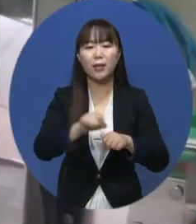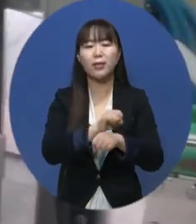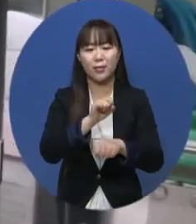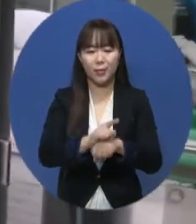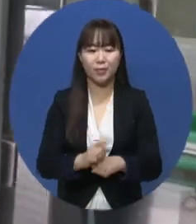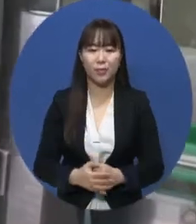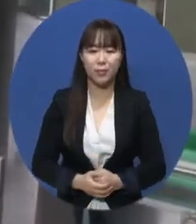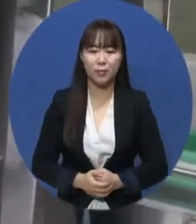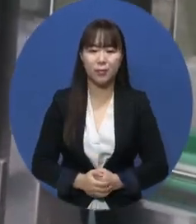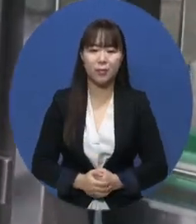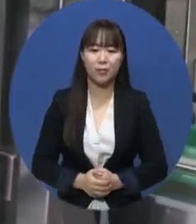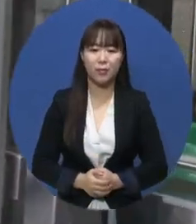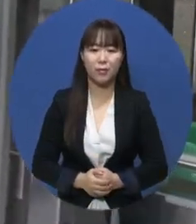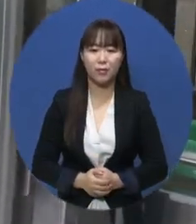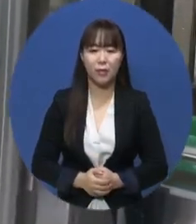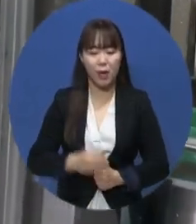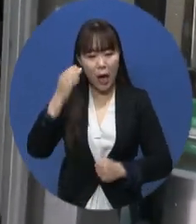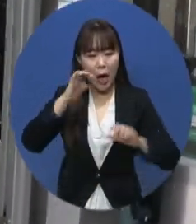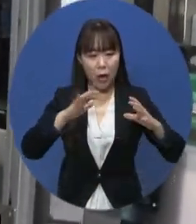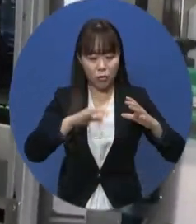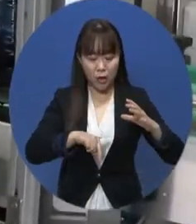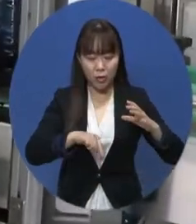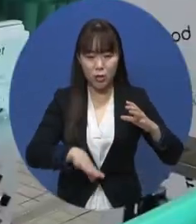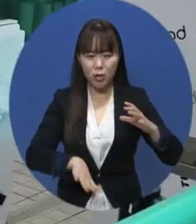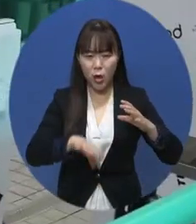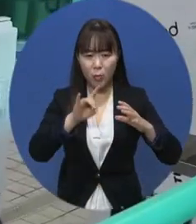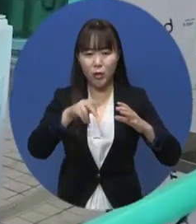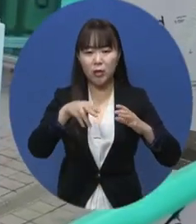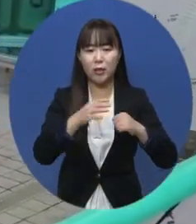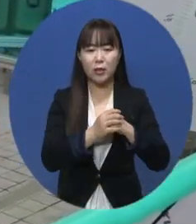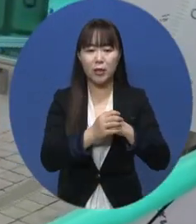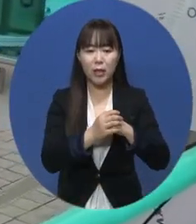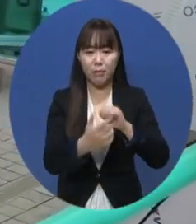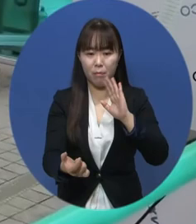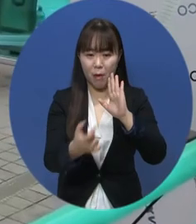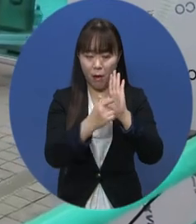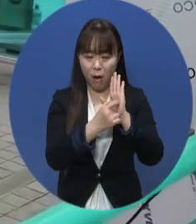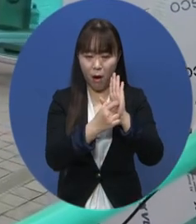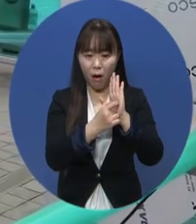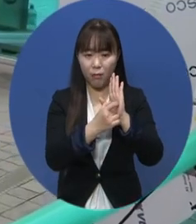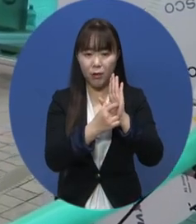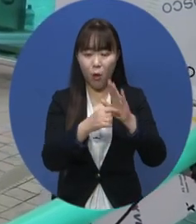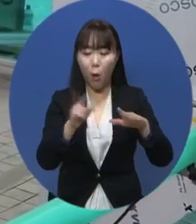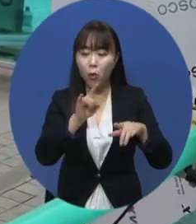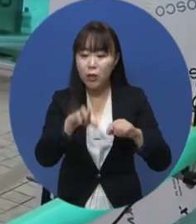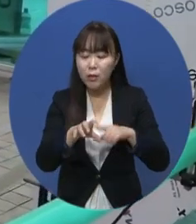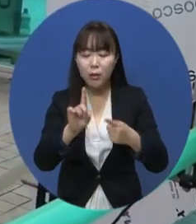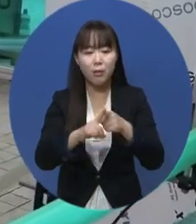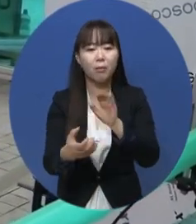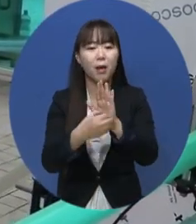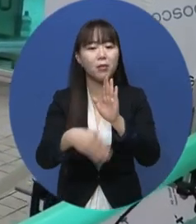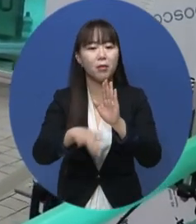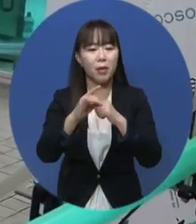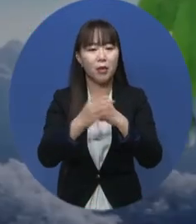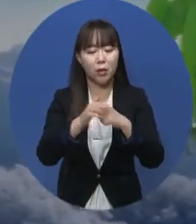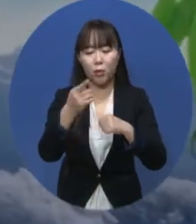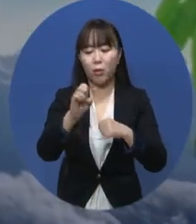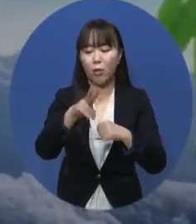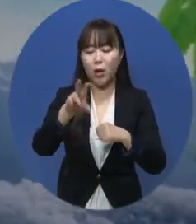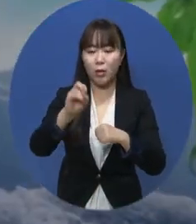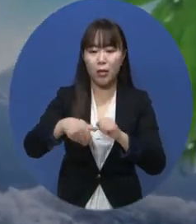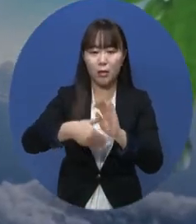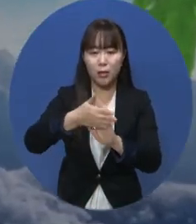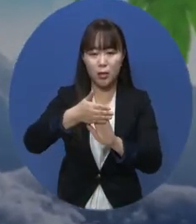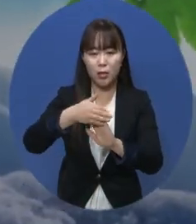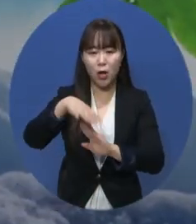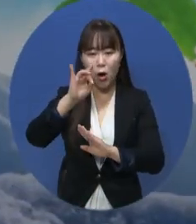특징입니다. 국내에서는 처음으로 지리적 표시를 등록한 광양시는 국내 최초로 고로쇠